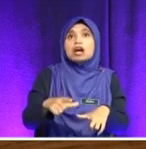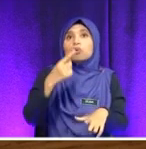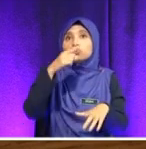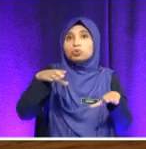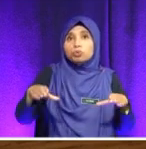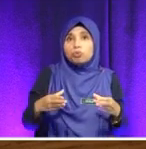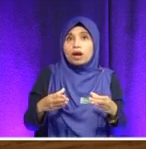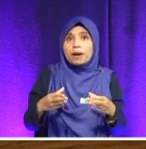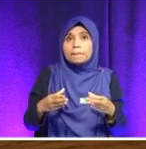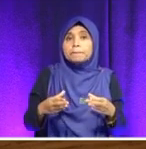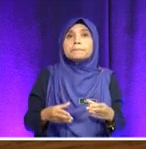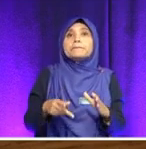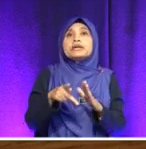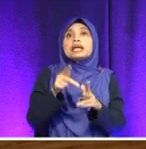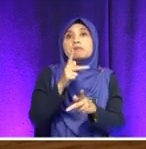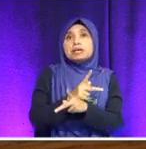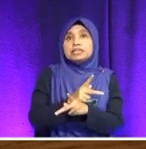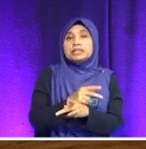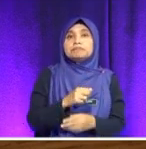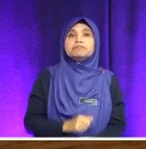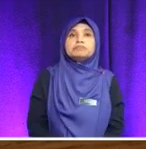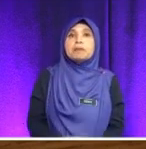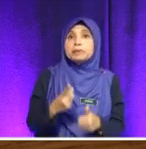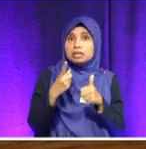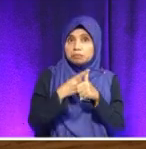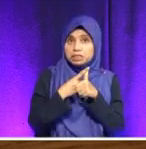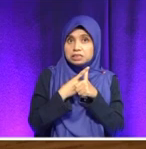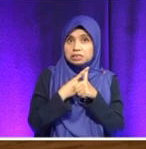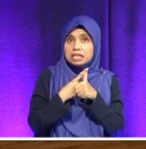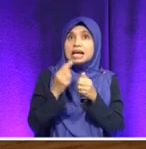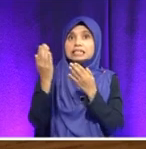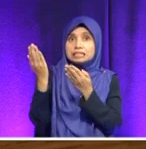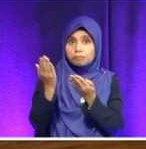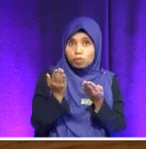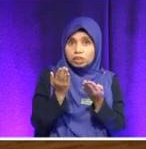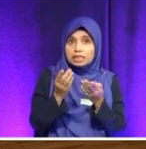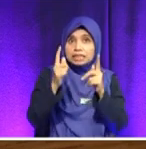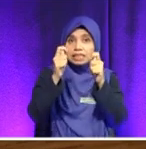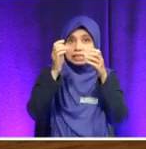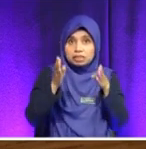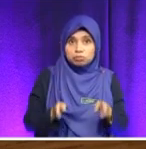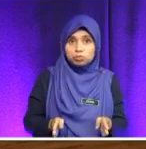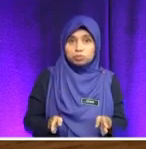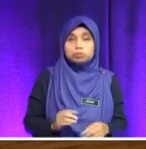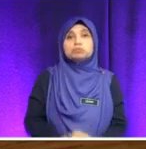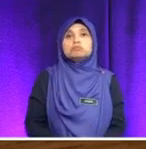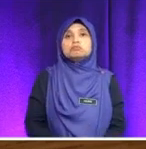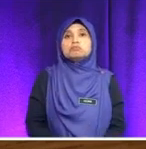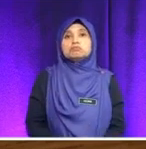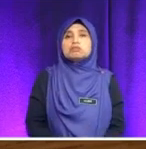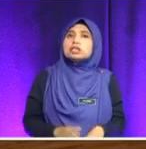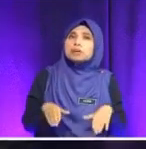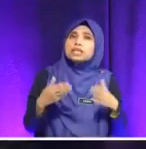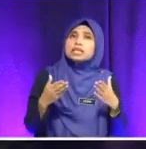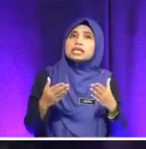membuat perkhidmatan penyajian ini. Okey, yang pertama sekali, menyambut tetamu. Okey, macam mana menyambut tetamu?